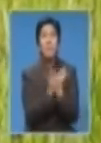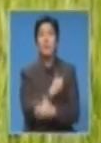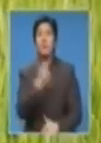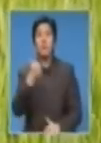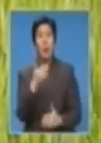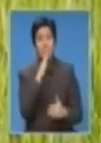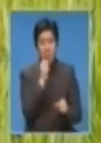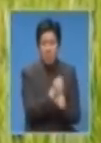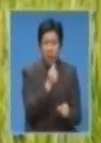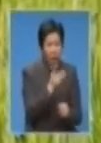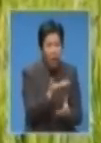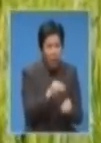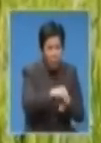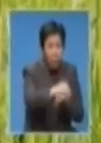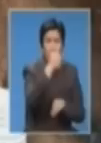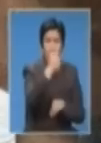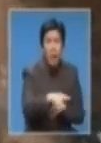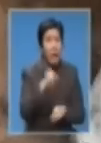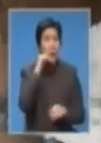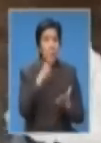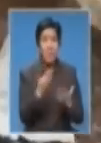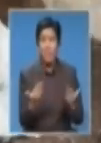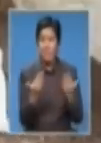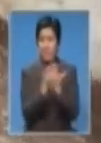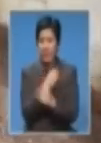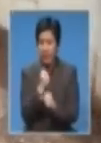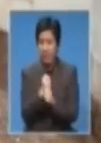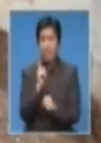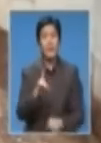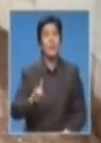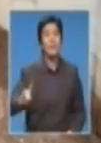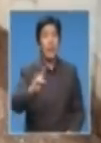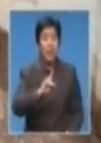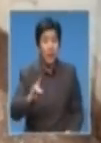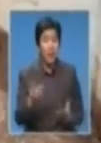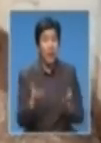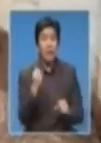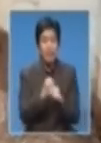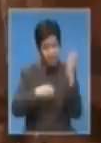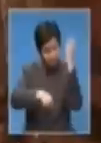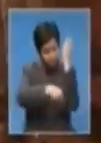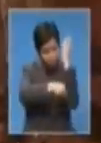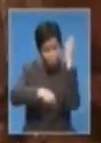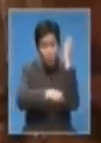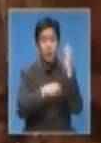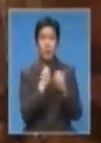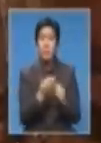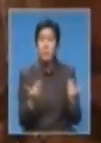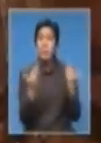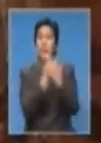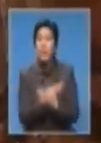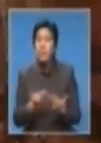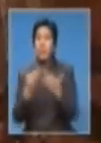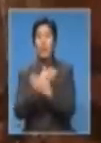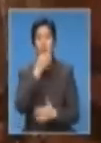ะหรือไปทำอะไรอย่างอื่นที่เป็นห่วงโซ่กันนะไปผลิตปุ๋ยอะไรเหล่านี้นะครับเพื่อจะดูแลกันพวกเร